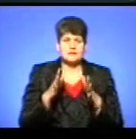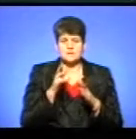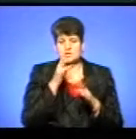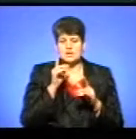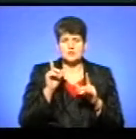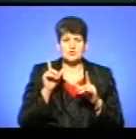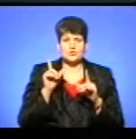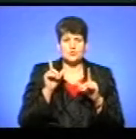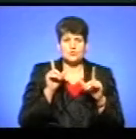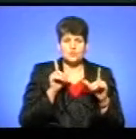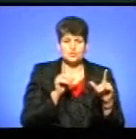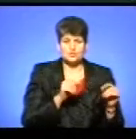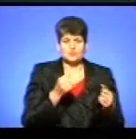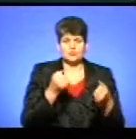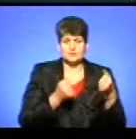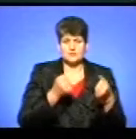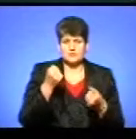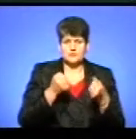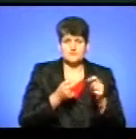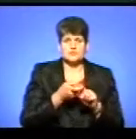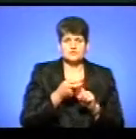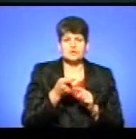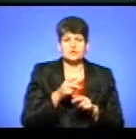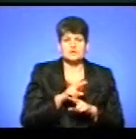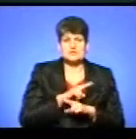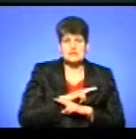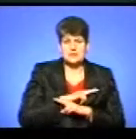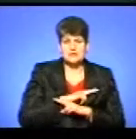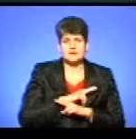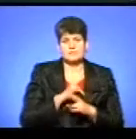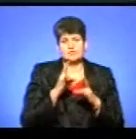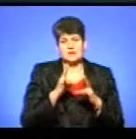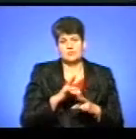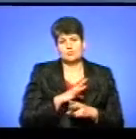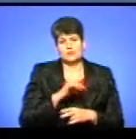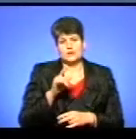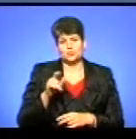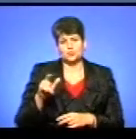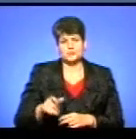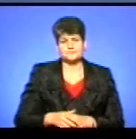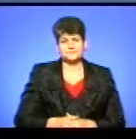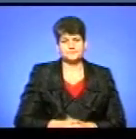руху дорожньо-транспортного засобу, внаслідок якої загинули або зазнали травм люди.